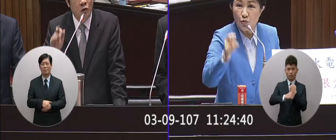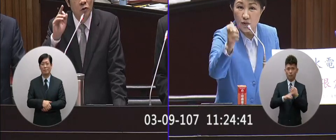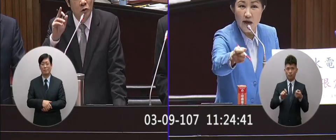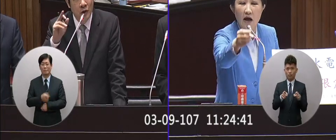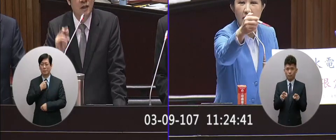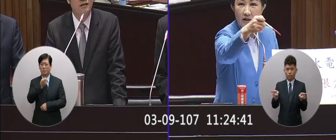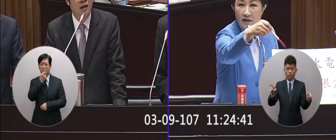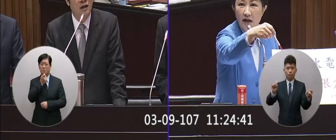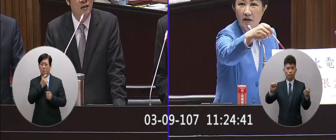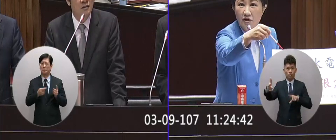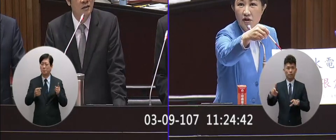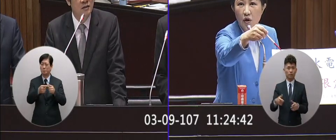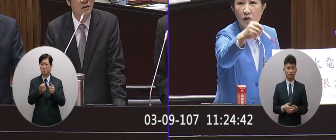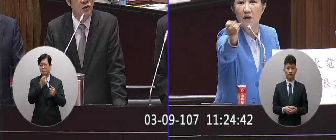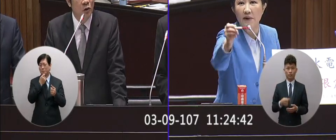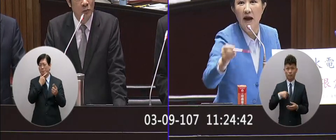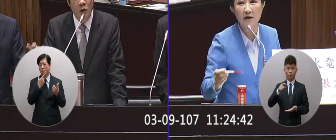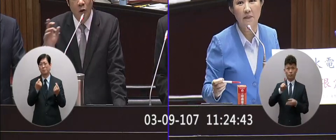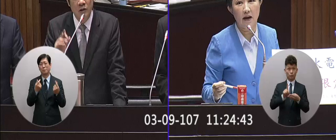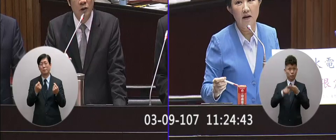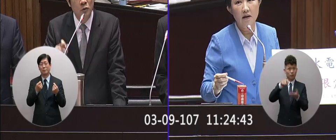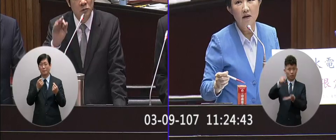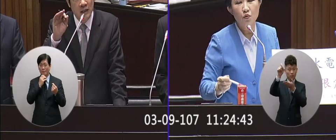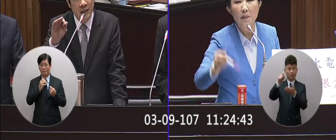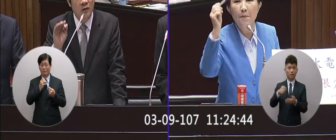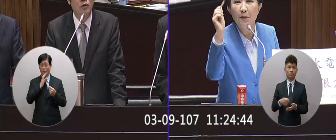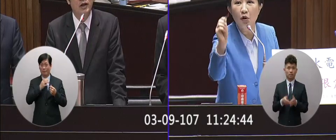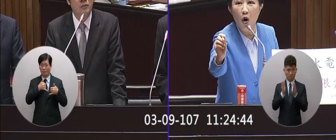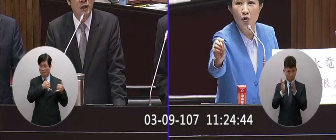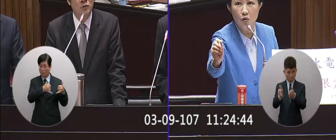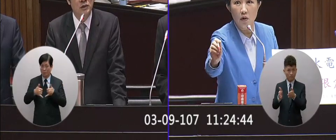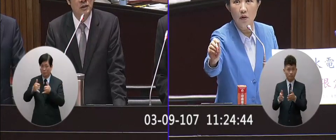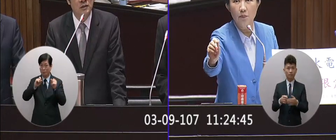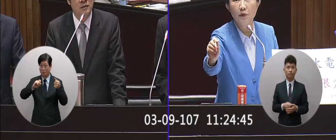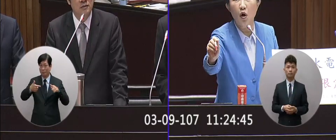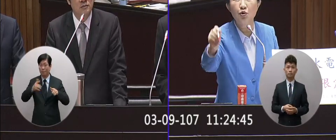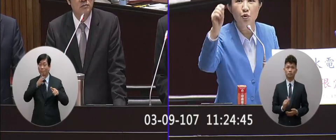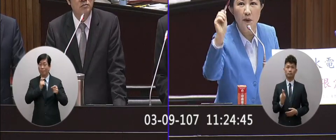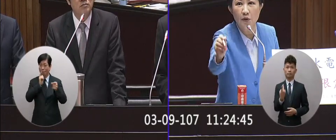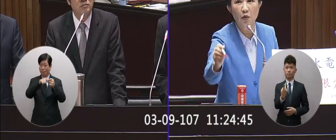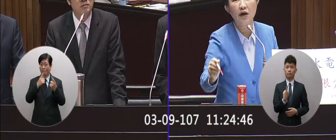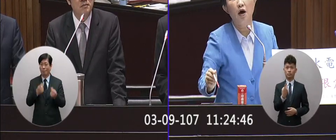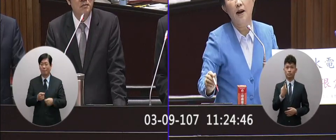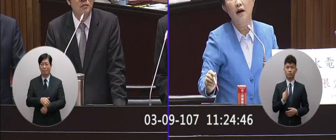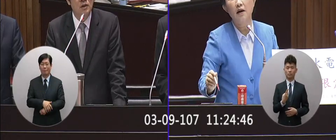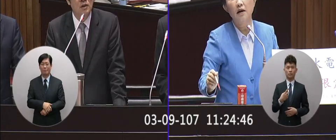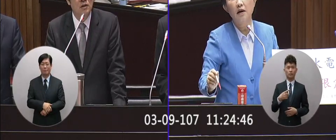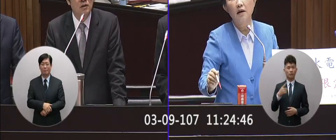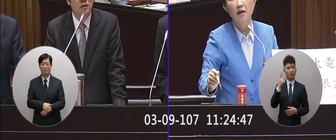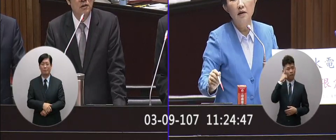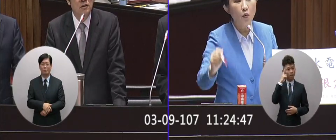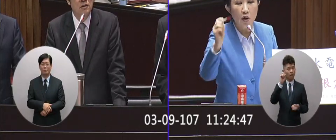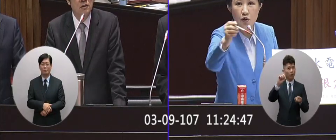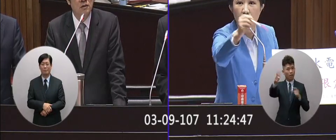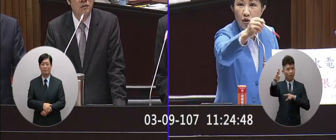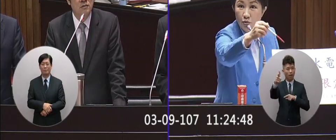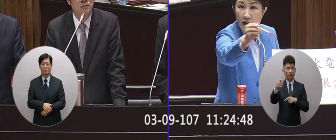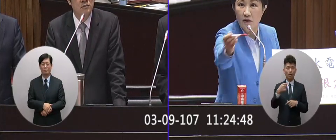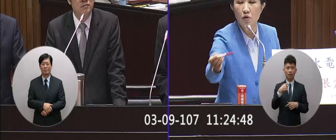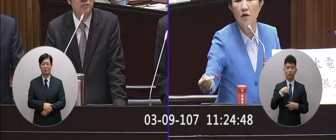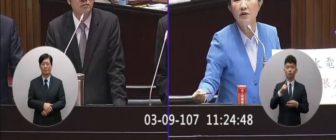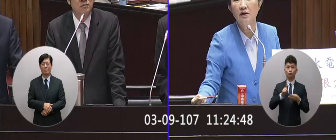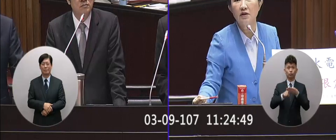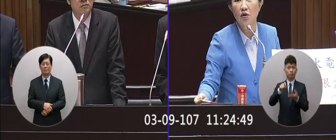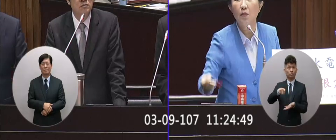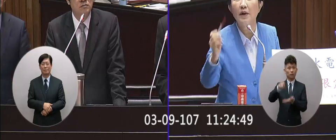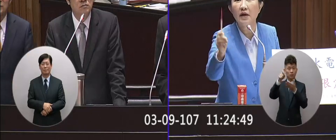途同 归，我主张只限定使用， 就走不同的路，达到同样的标准。 不同曲也不同调嘛，我就是主